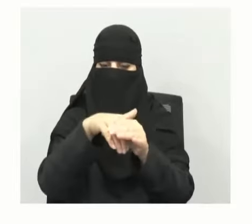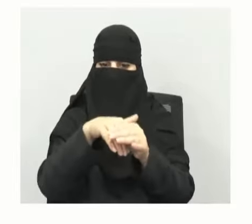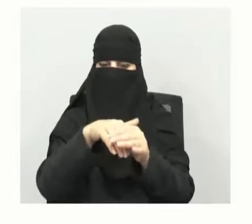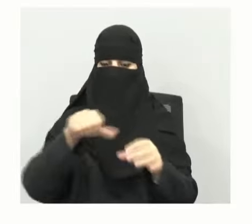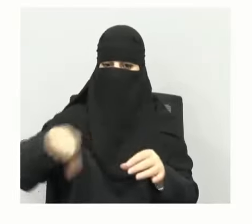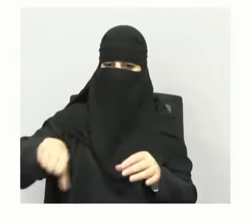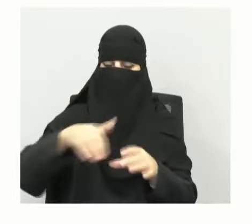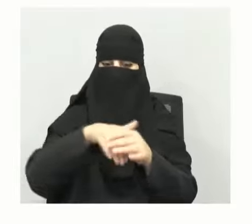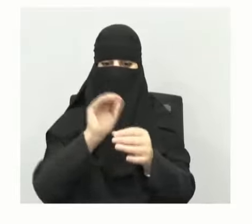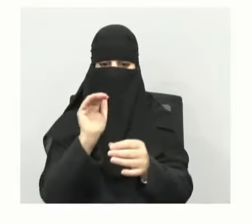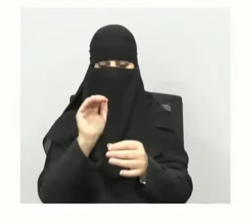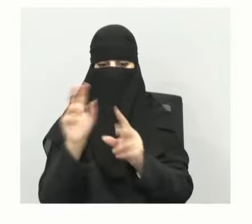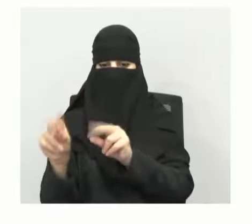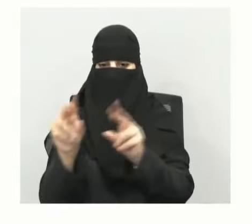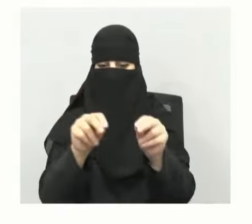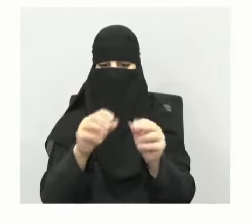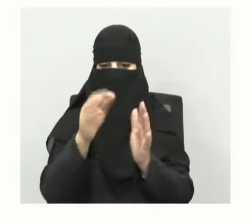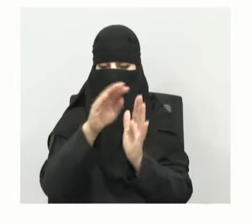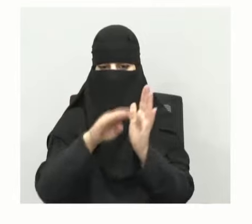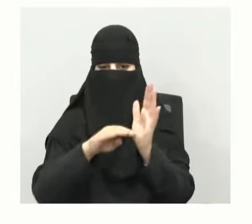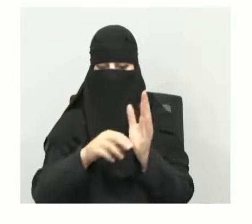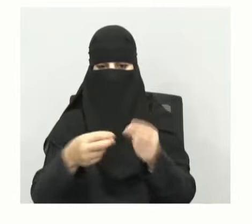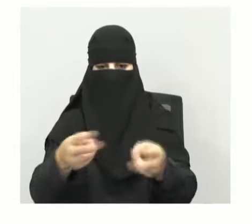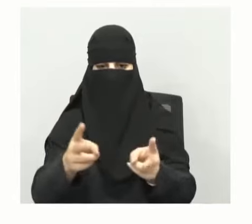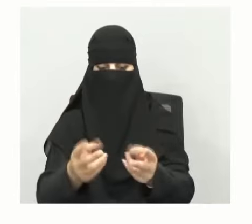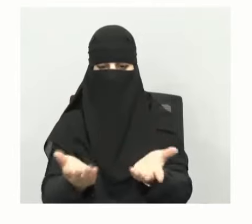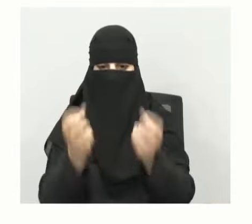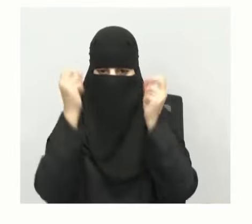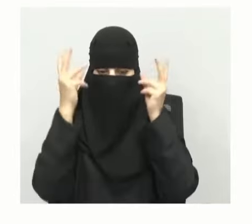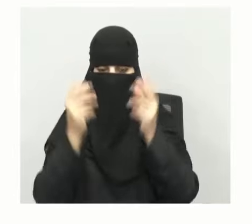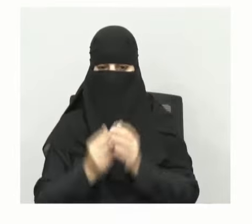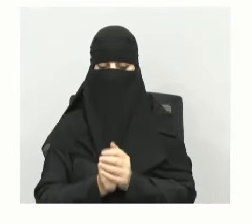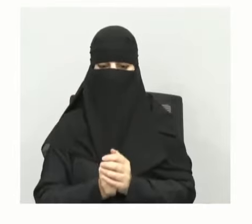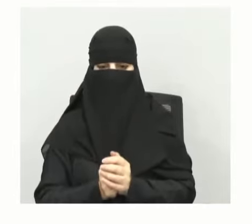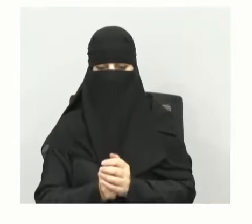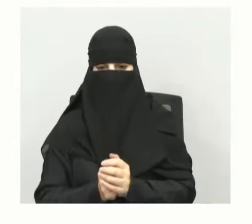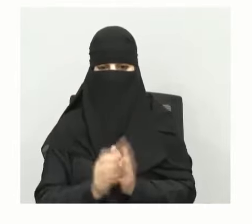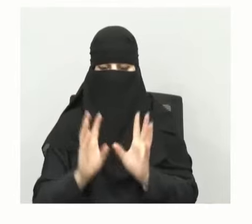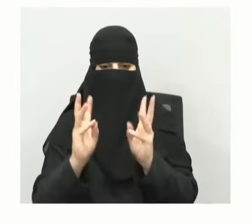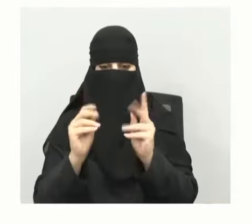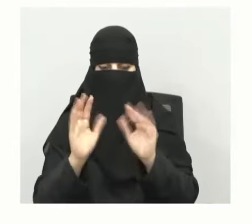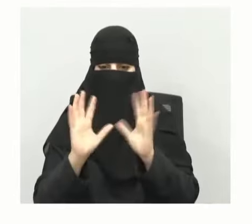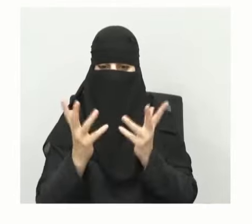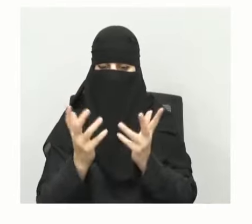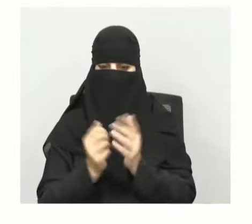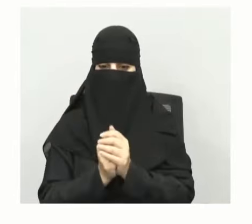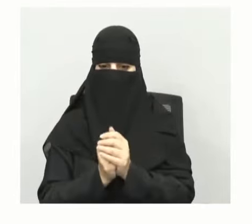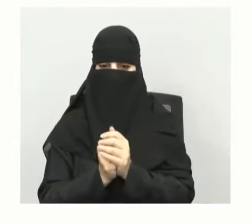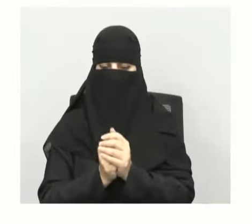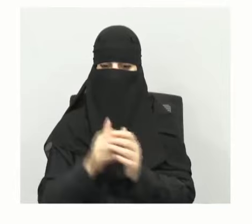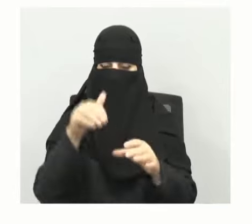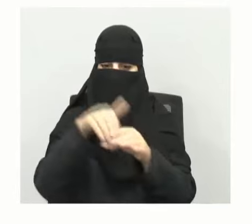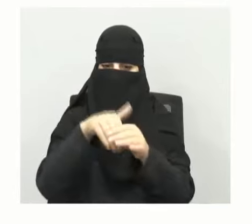ولدينا مخرجات بنفس الطريقه نبدا يا مبدعين بارك الله فيكم ما هو العدد اللي راح